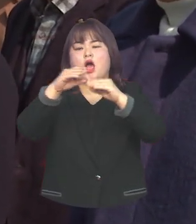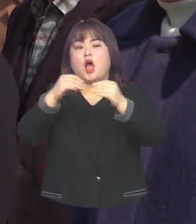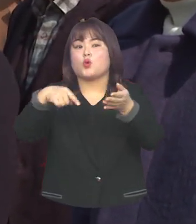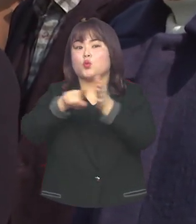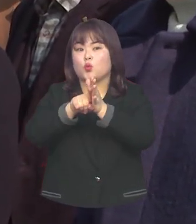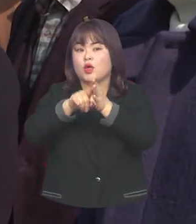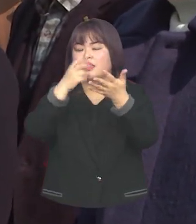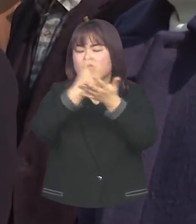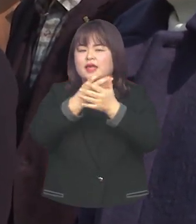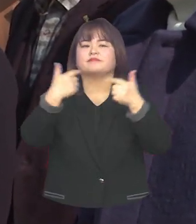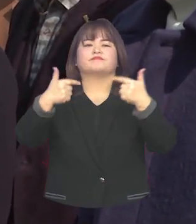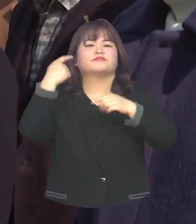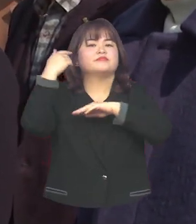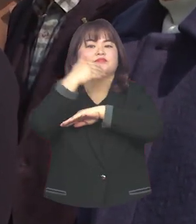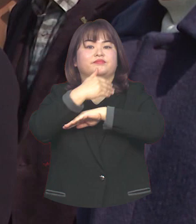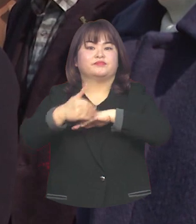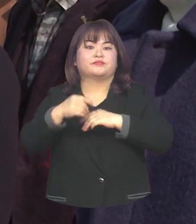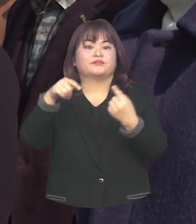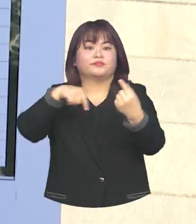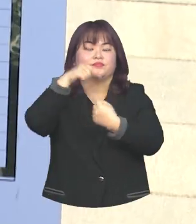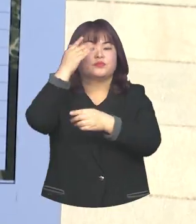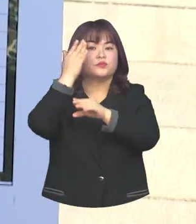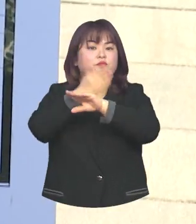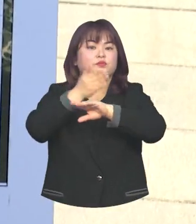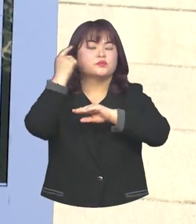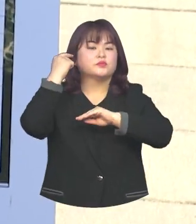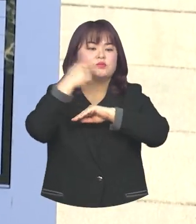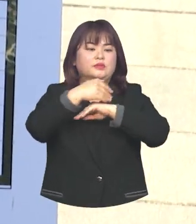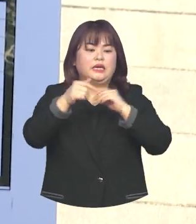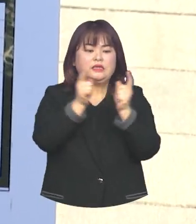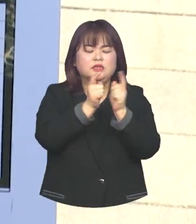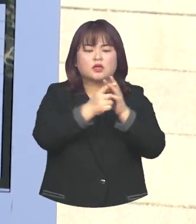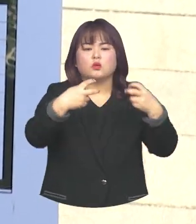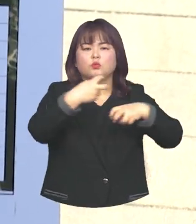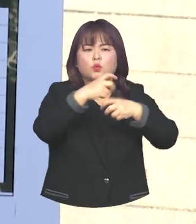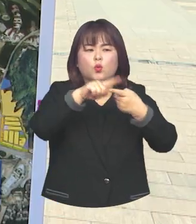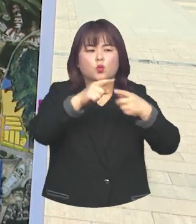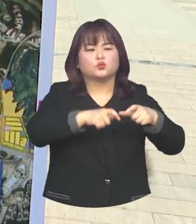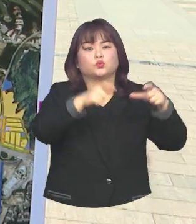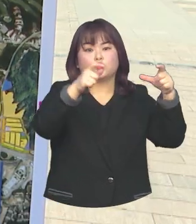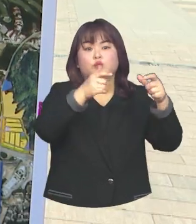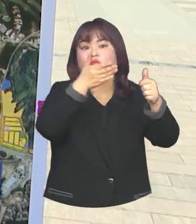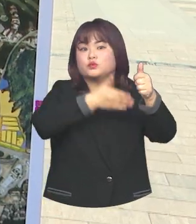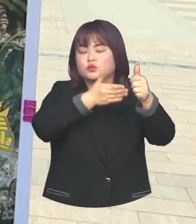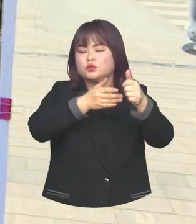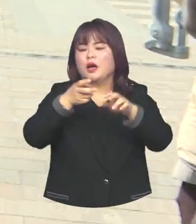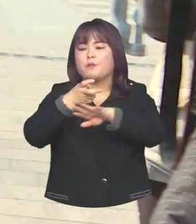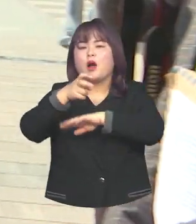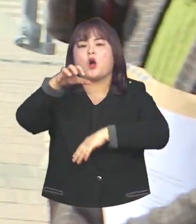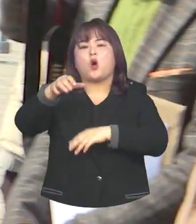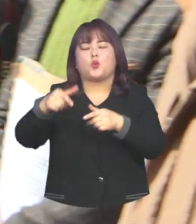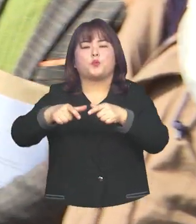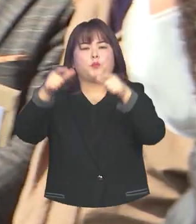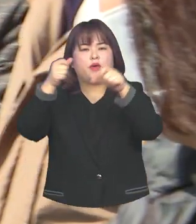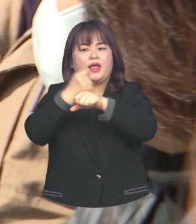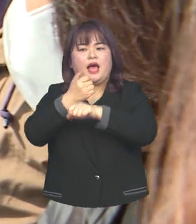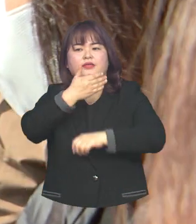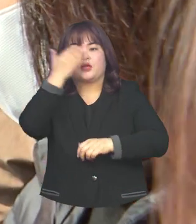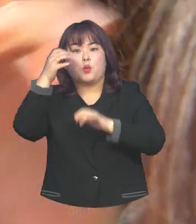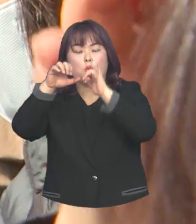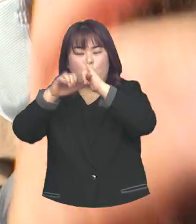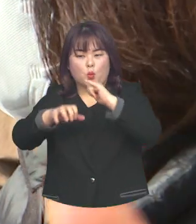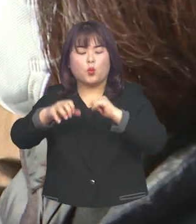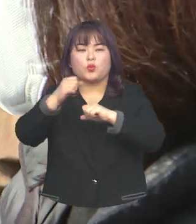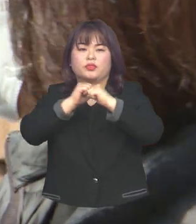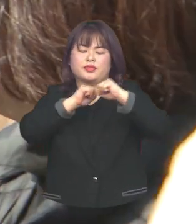해결하기 위한 제도로 상시 운영됩니다. 이날 주민들은 대중교통 증차 요청, 버스 승강장 개선,